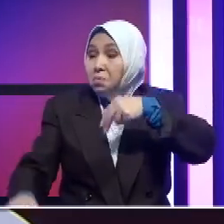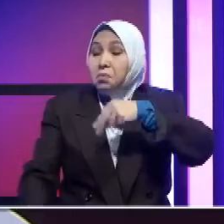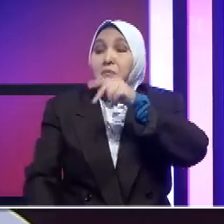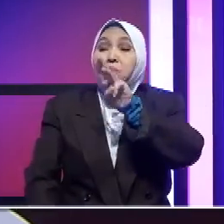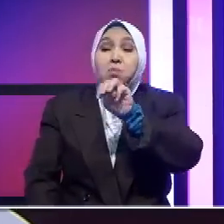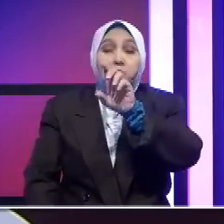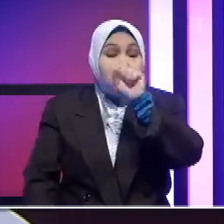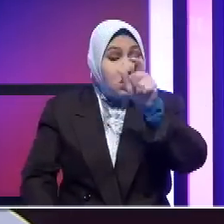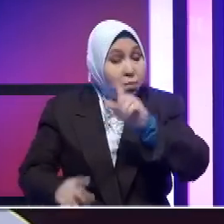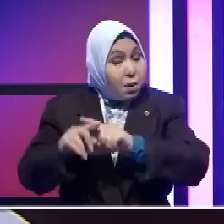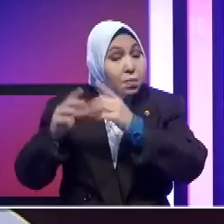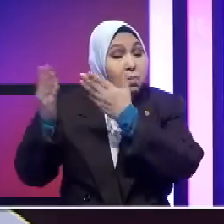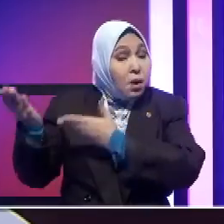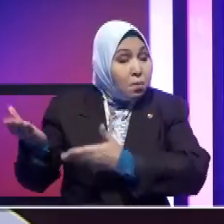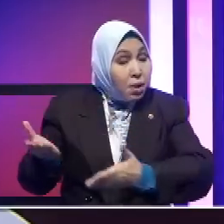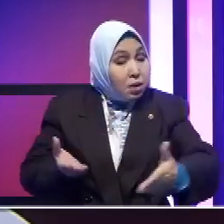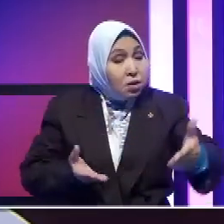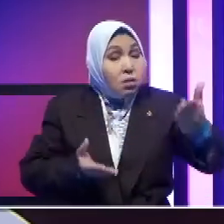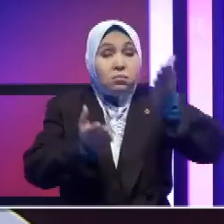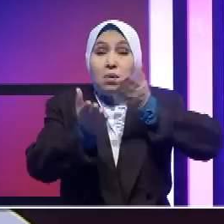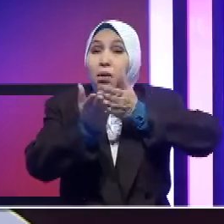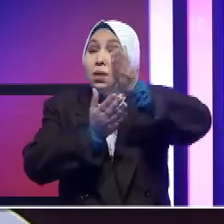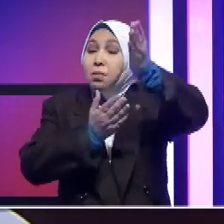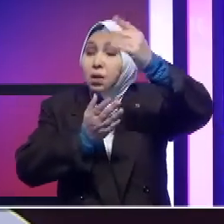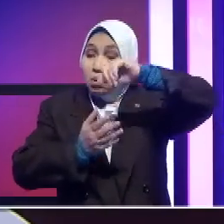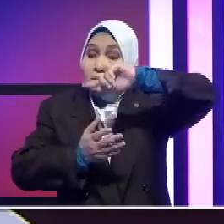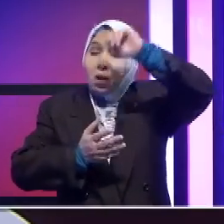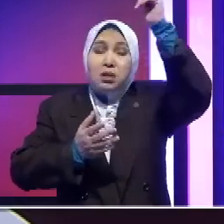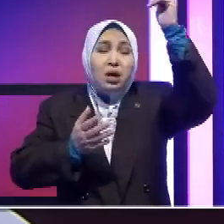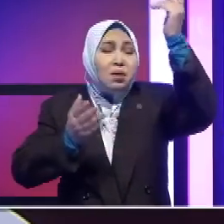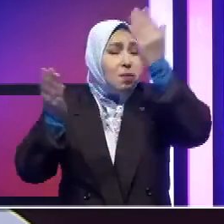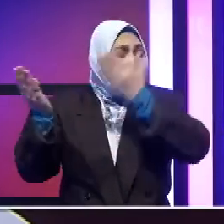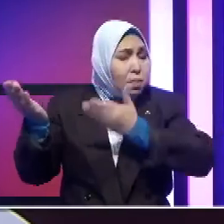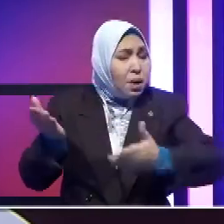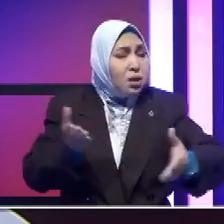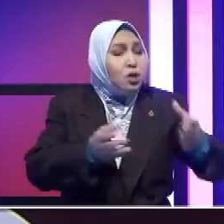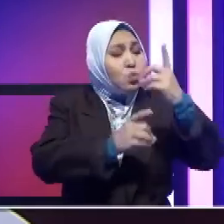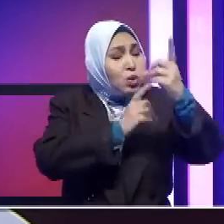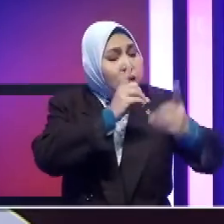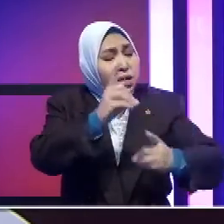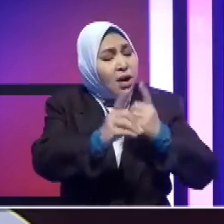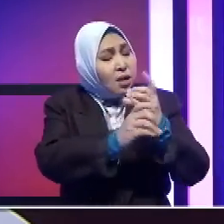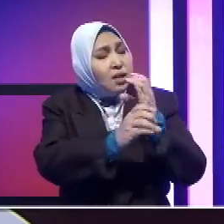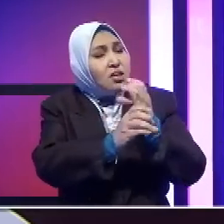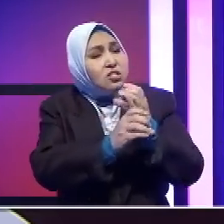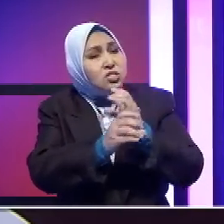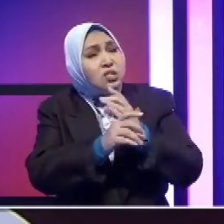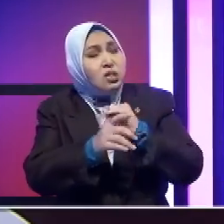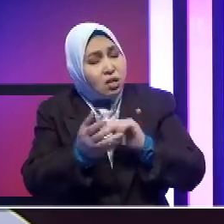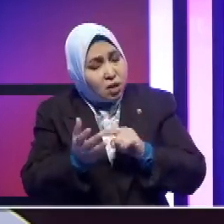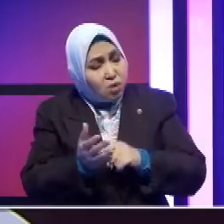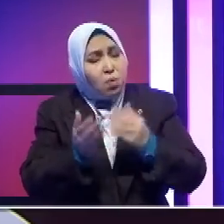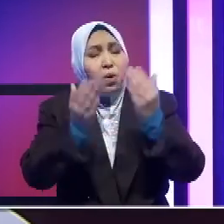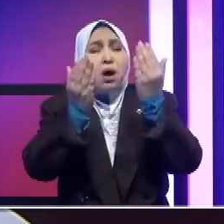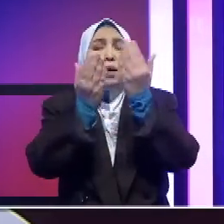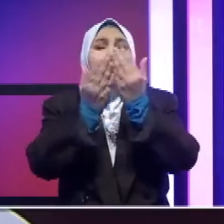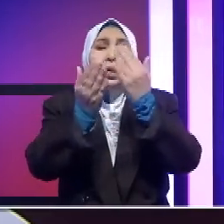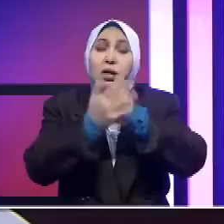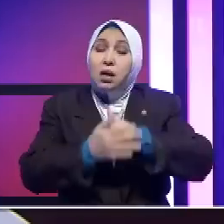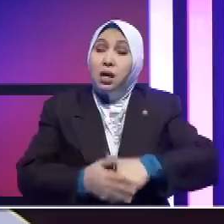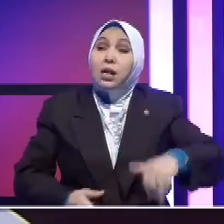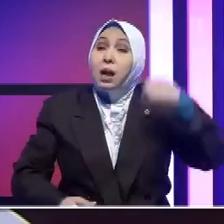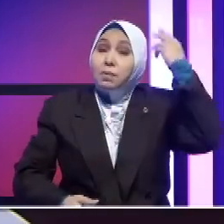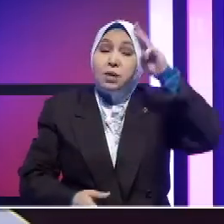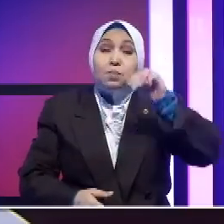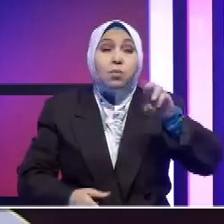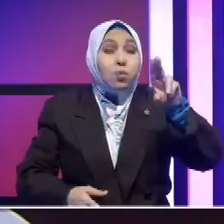Maha Besar, ya, mereka membawa kepada dunia yang amat kecil. Ini adalah yang didoakan oleh Nabi Musa ataupun seruannya,